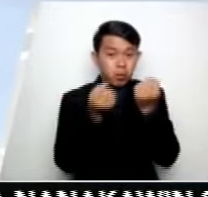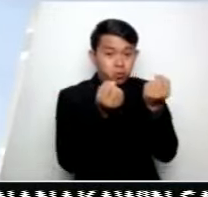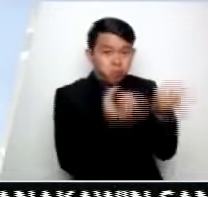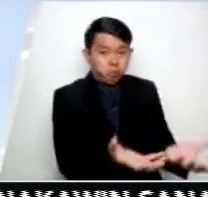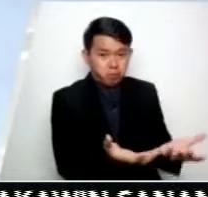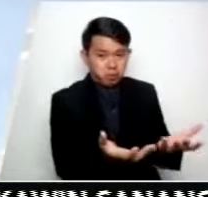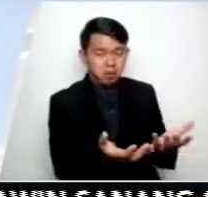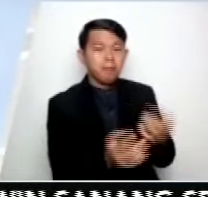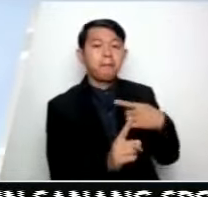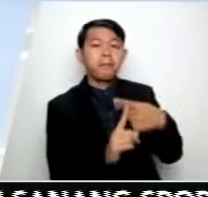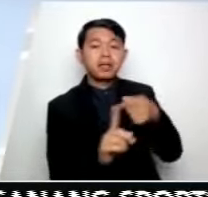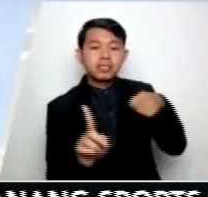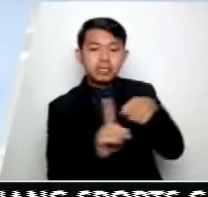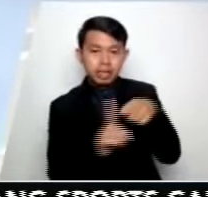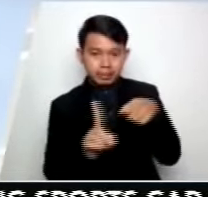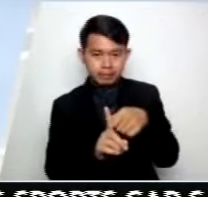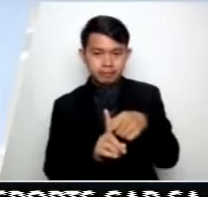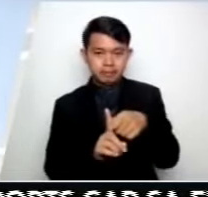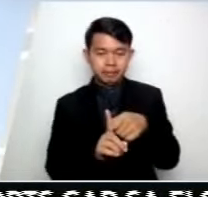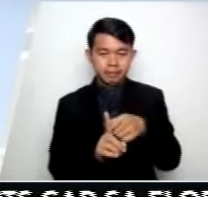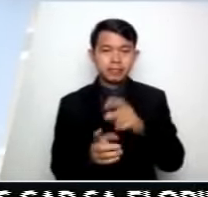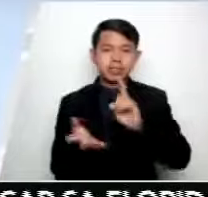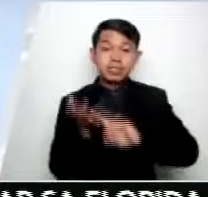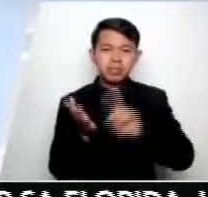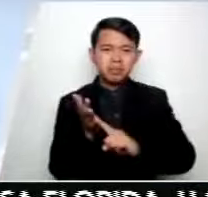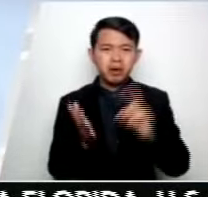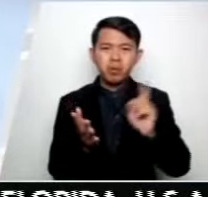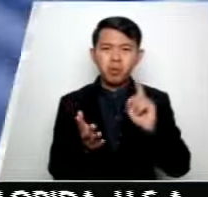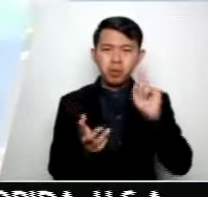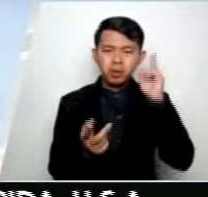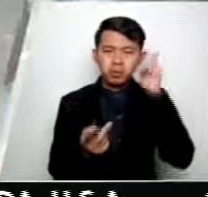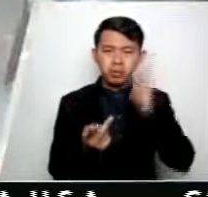May report si Femarie Dumabok ng GMA Regional TV.